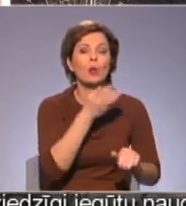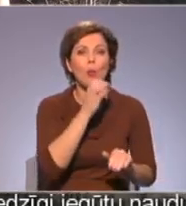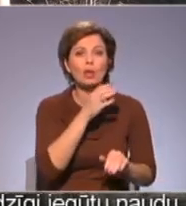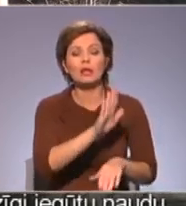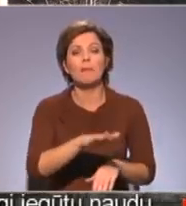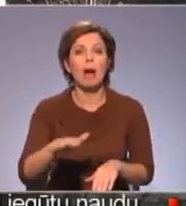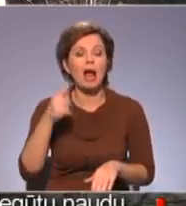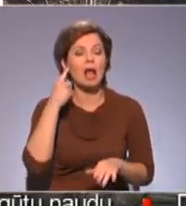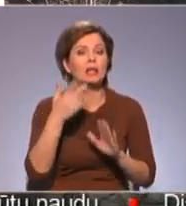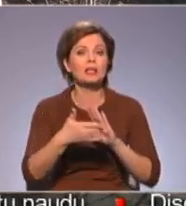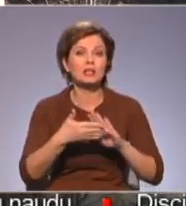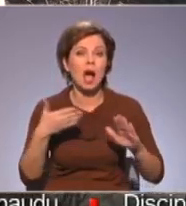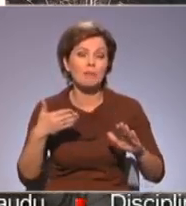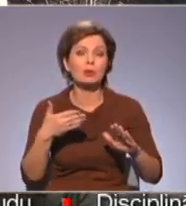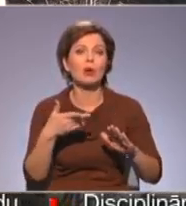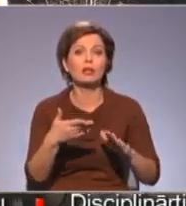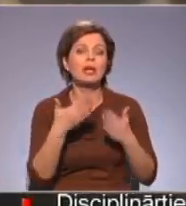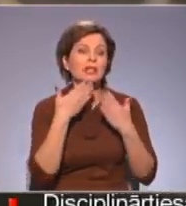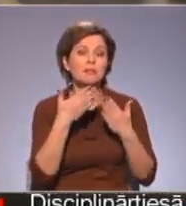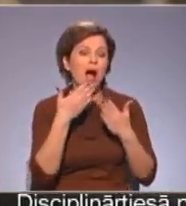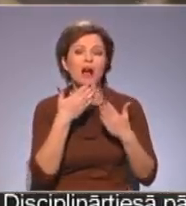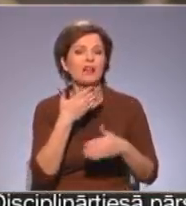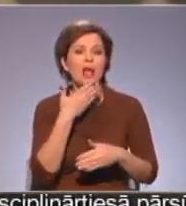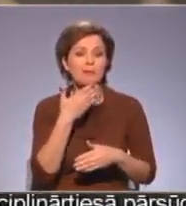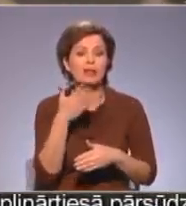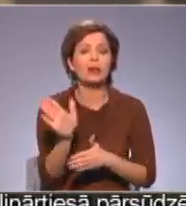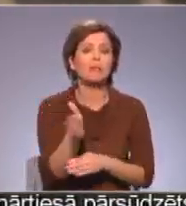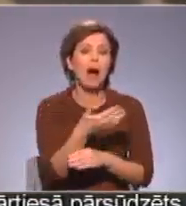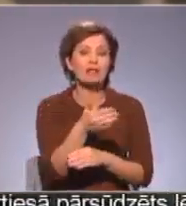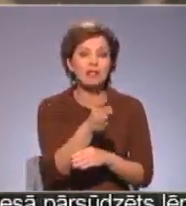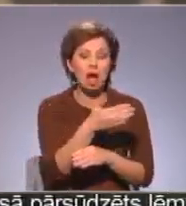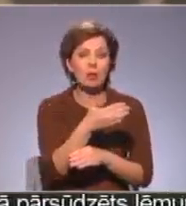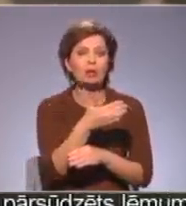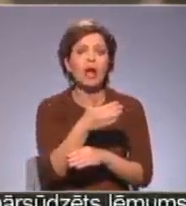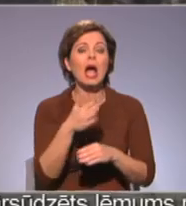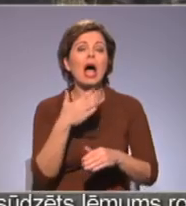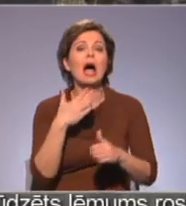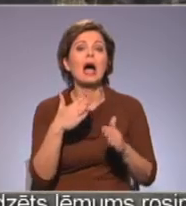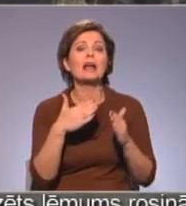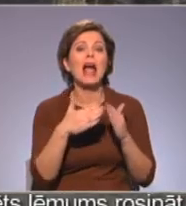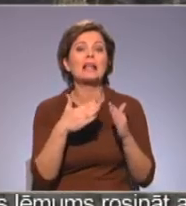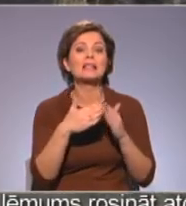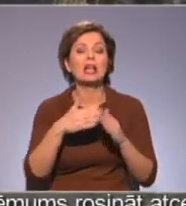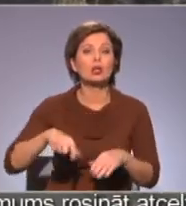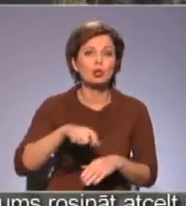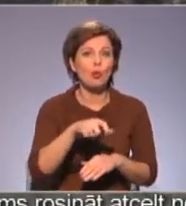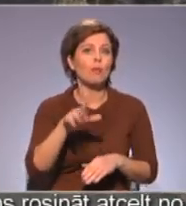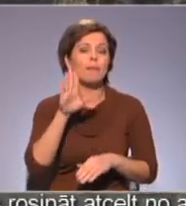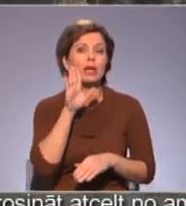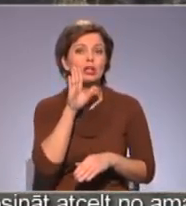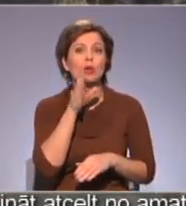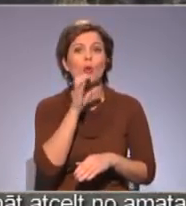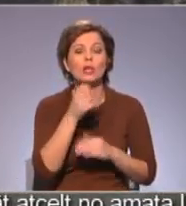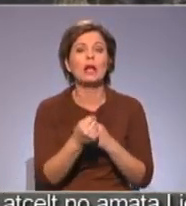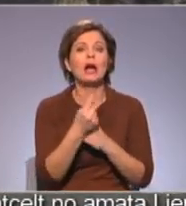visu saprata, ka nu, smako nepatīkami. Pastaigājoties gar Rēzeknes pilsētas upi, bērni ieklausījās arī ūdens